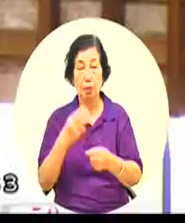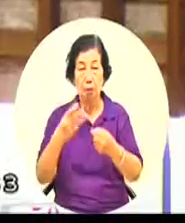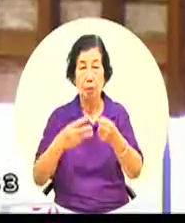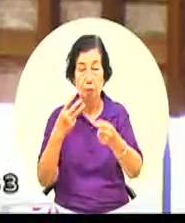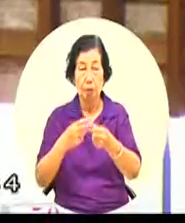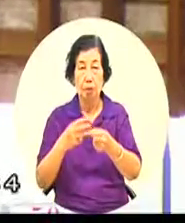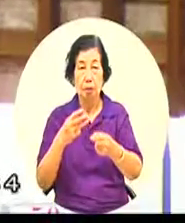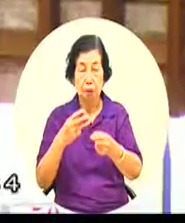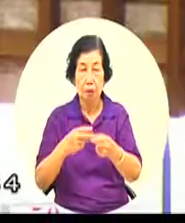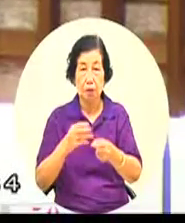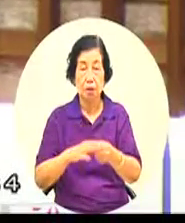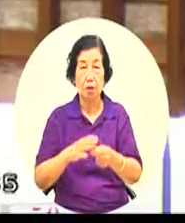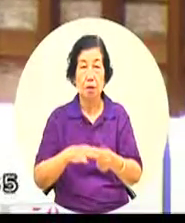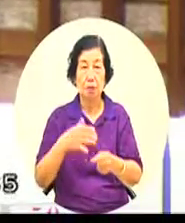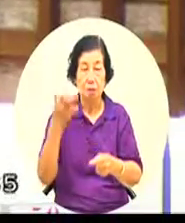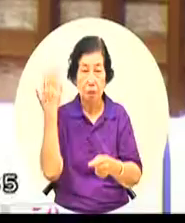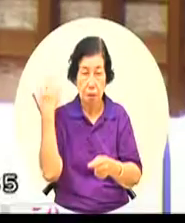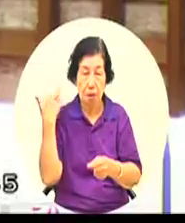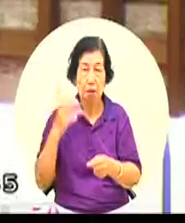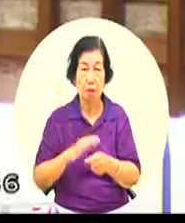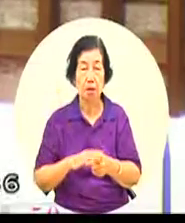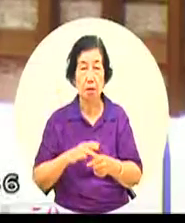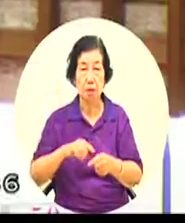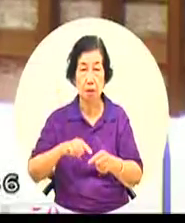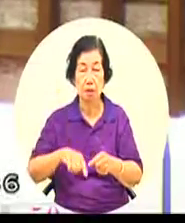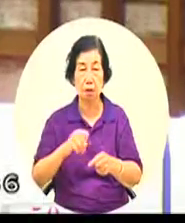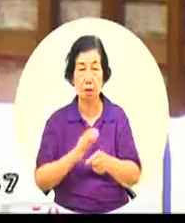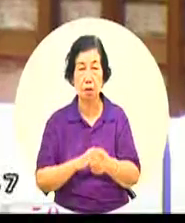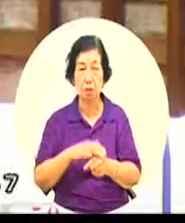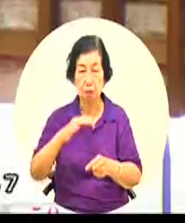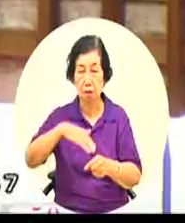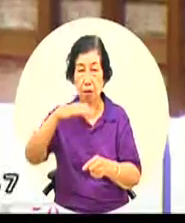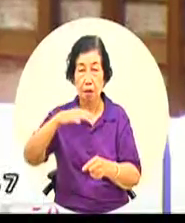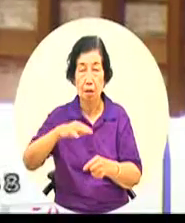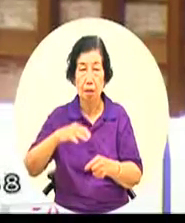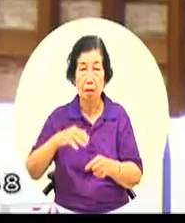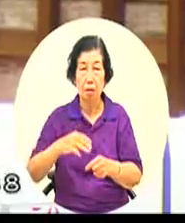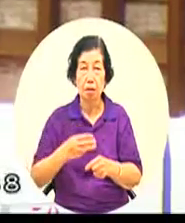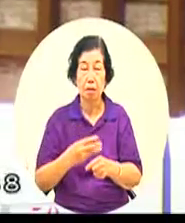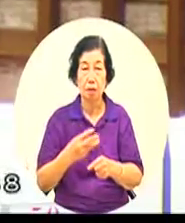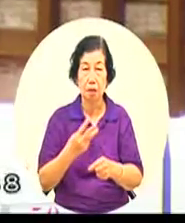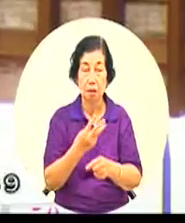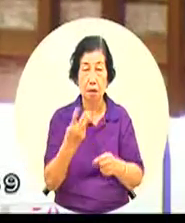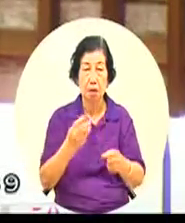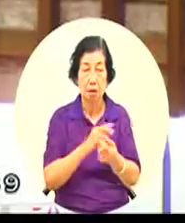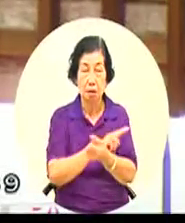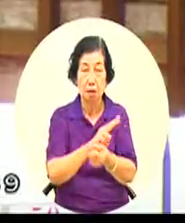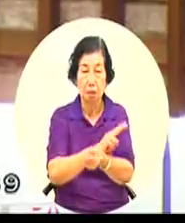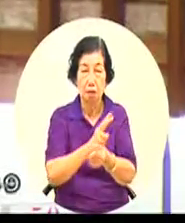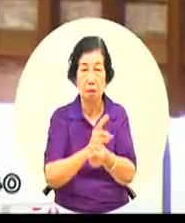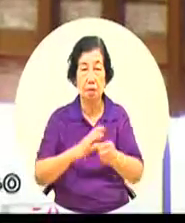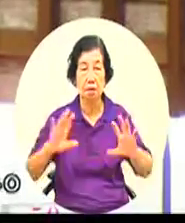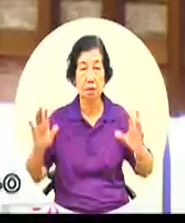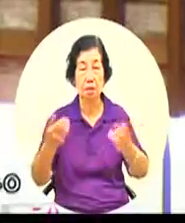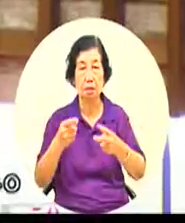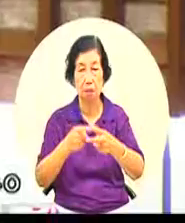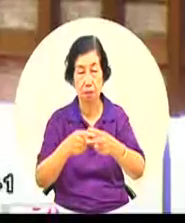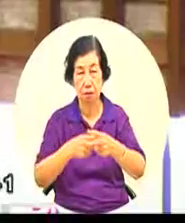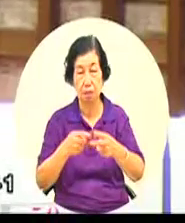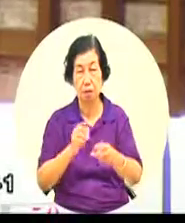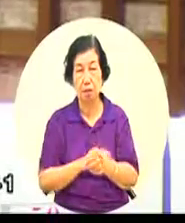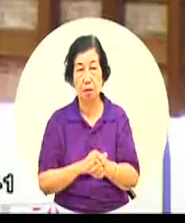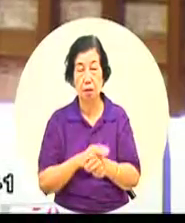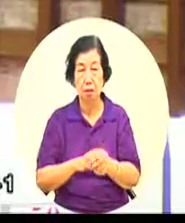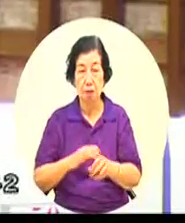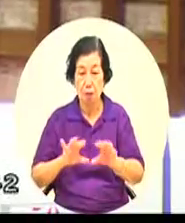小并到三林国小，那么三林国小现在又面临又不要并到哪里去？那个就是说我们呐、啊，到地方上去的时